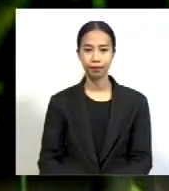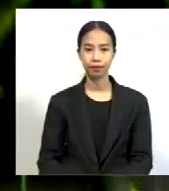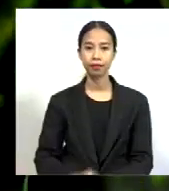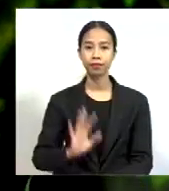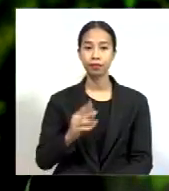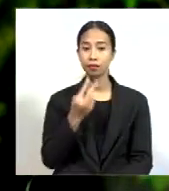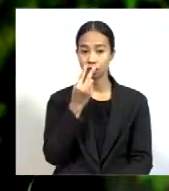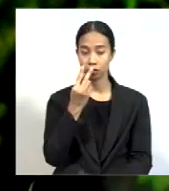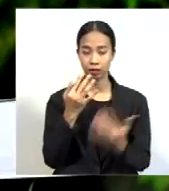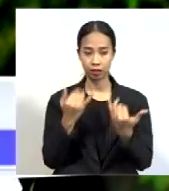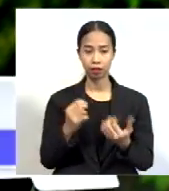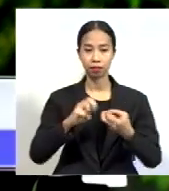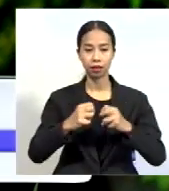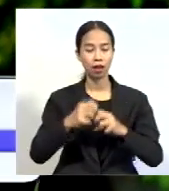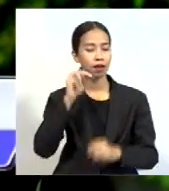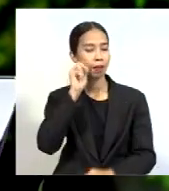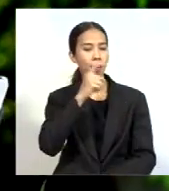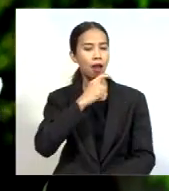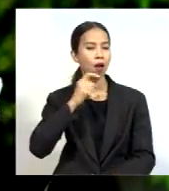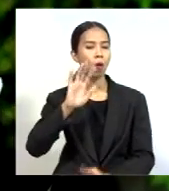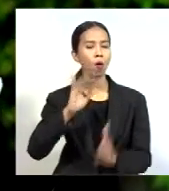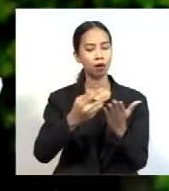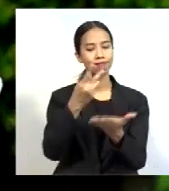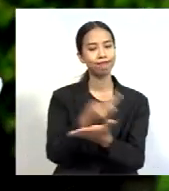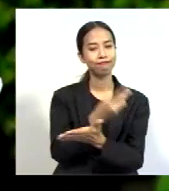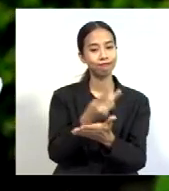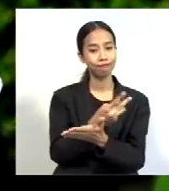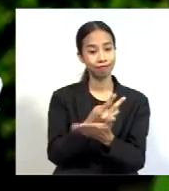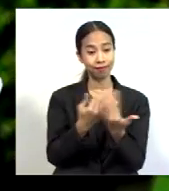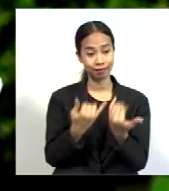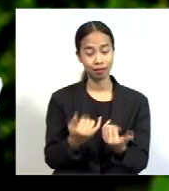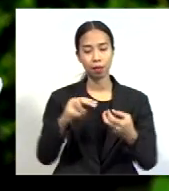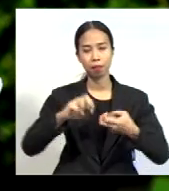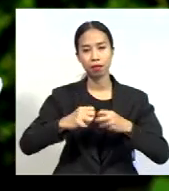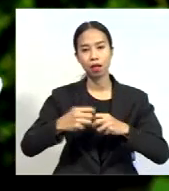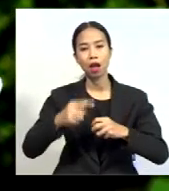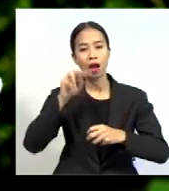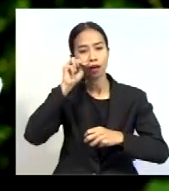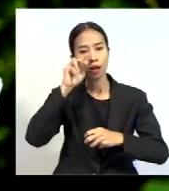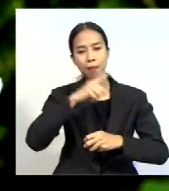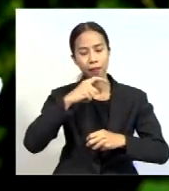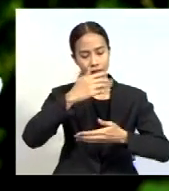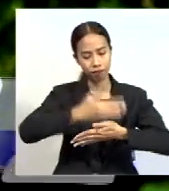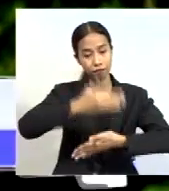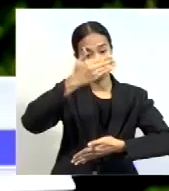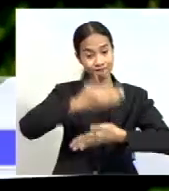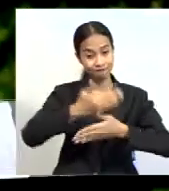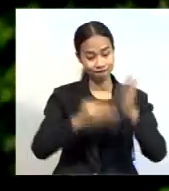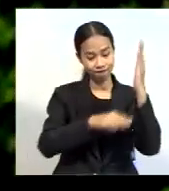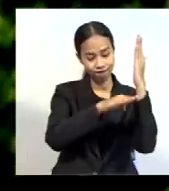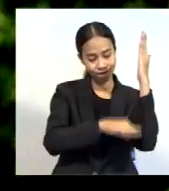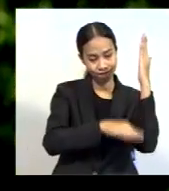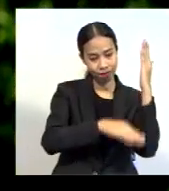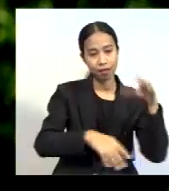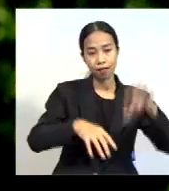มาดูสถานการณ์ภัยแล้งที่จังหวัดกาญจนบุรีกันบ้างนะคะสถานการณ์น้ำในเขื่อนศรีนครินทร์และเขื่อนวชิราลงกรณ์ซึ่งเป็น2เขื่อนใหญ่ในจังหวัดก